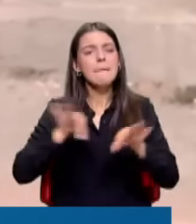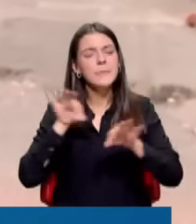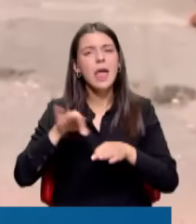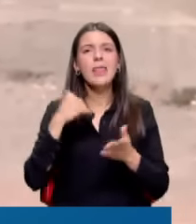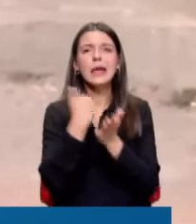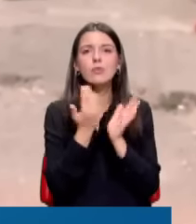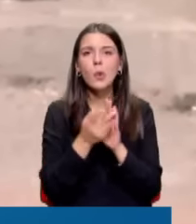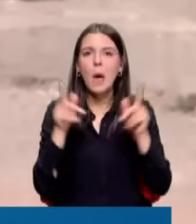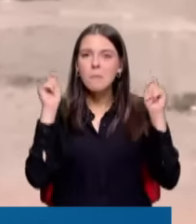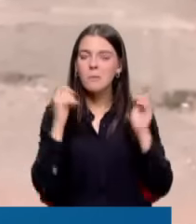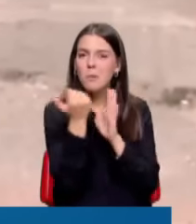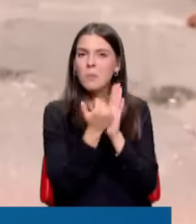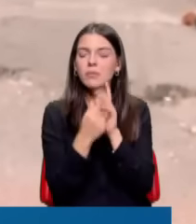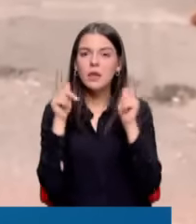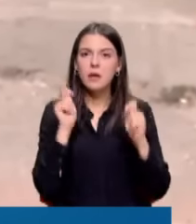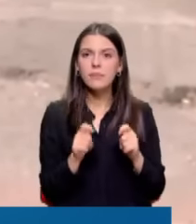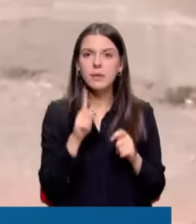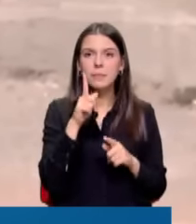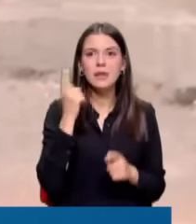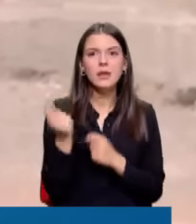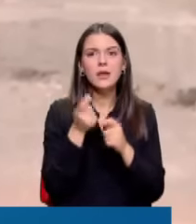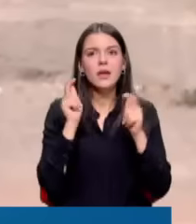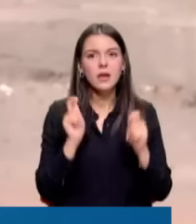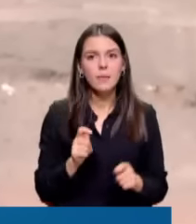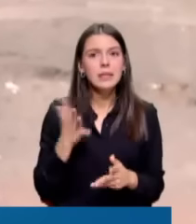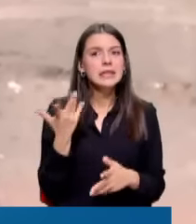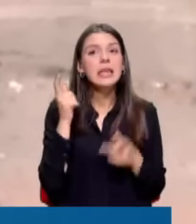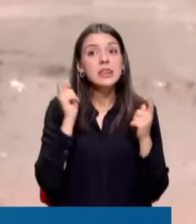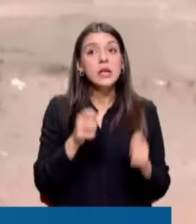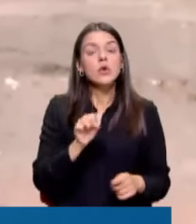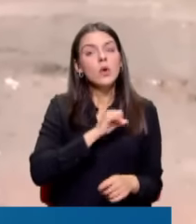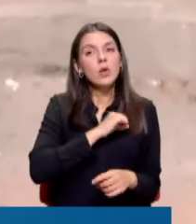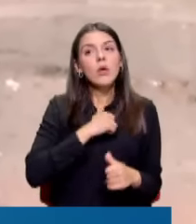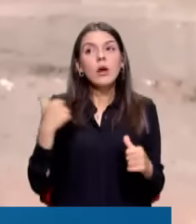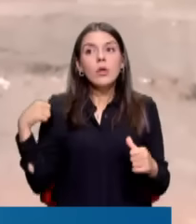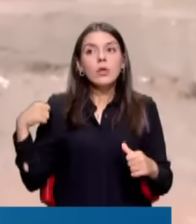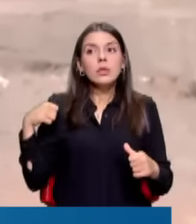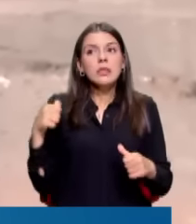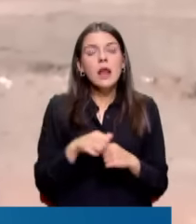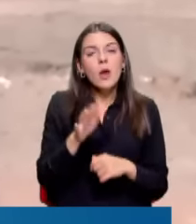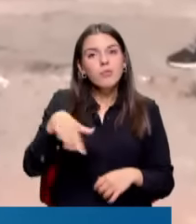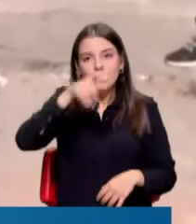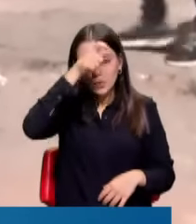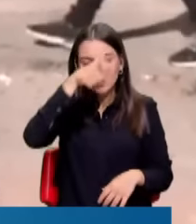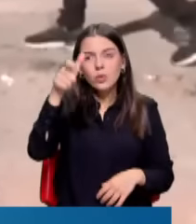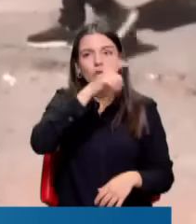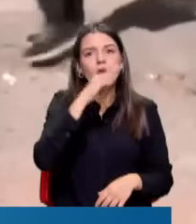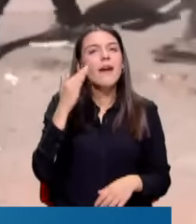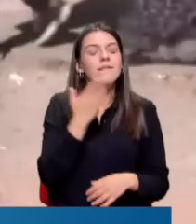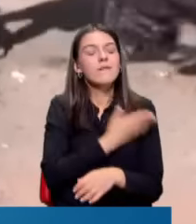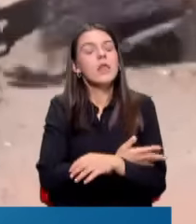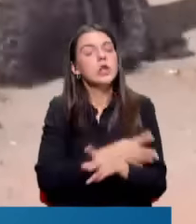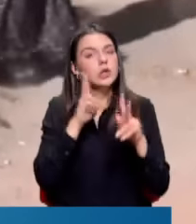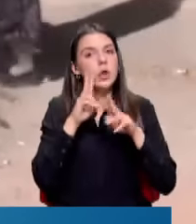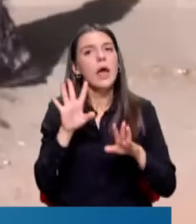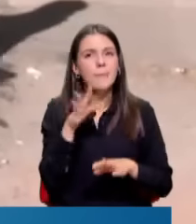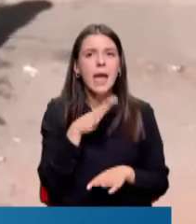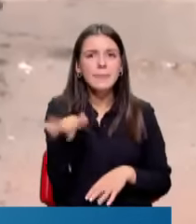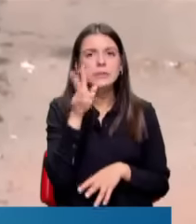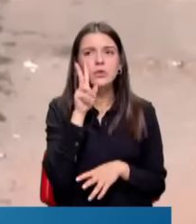programlı faaliyet içerisinde olduklarını ve nasıl gerçeklerden korktuklarını bir kez daha bence tüm Türkiye kamuoyu gördü. Ama tüm Türkiye kamuoyu şunu da